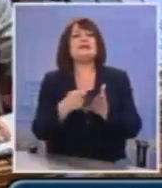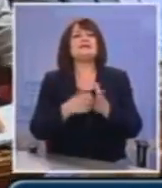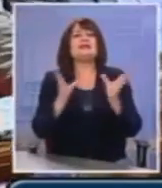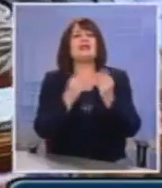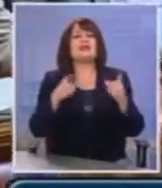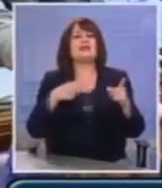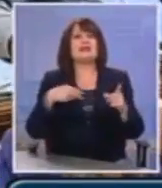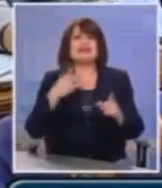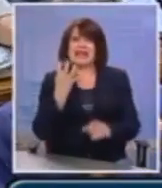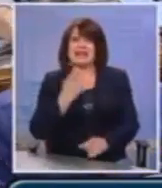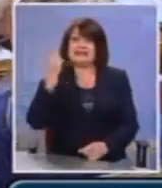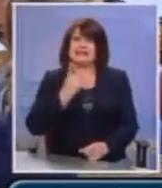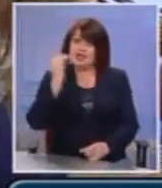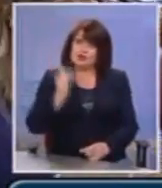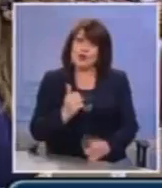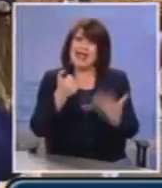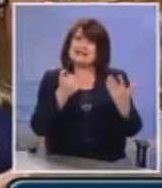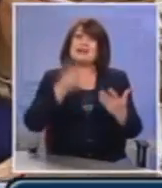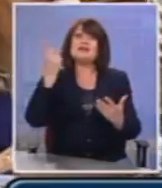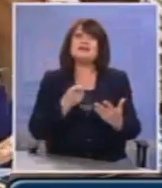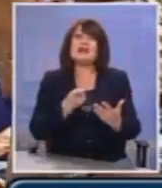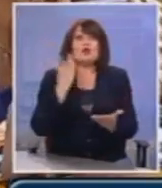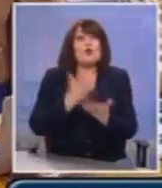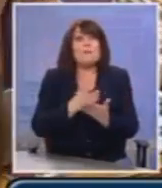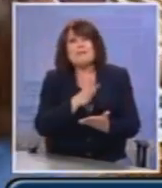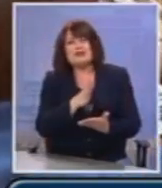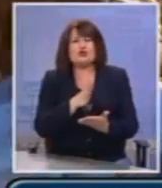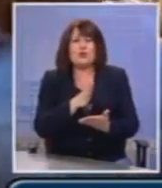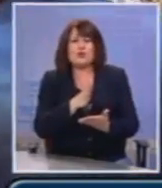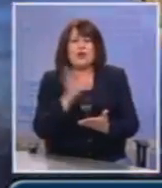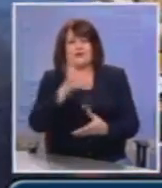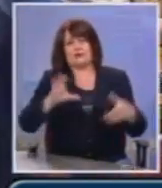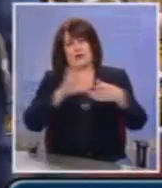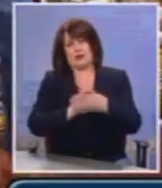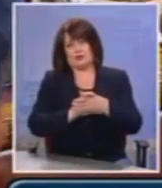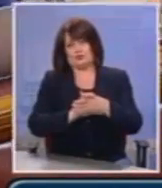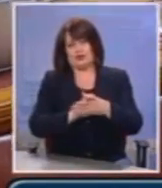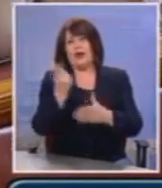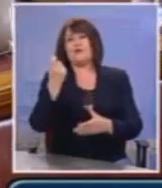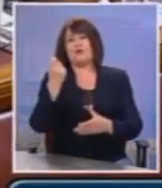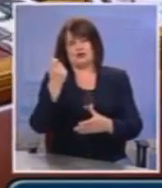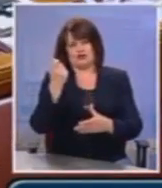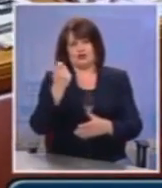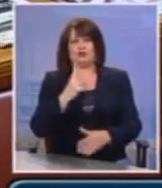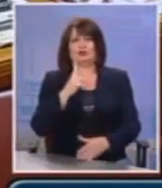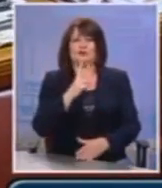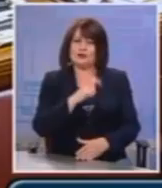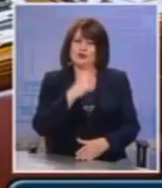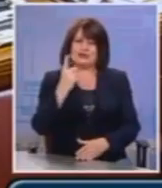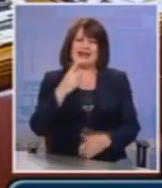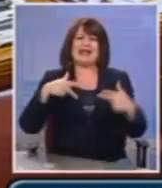μειώθηκαν 40% πέφτοντας στο 60% του μέσου όρου της ευρωπαϊκής ένωσης των 2ν πρώτων